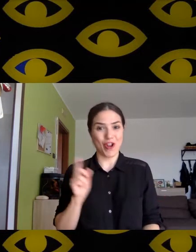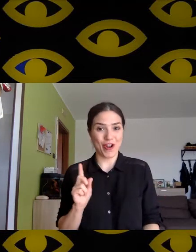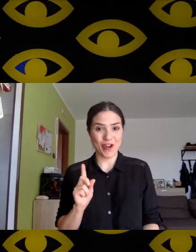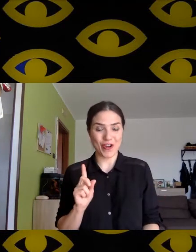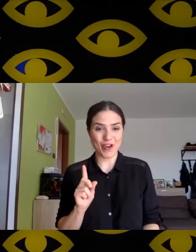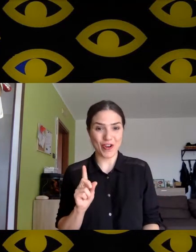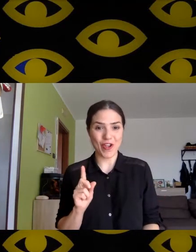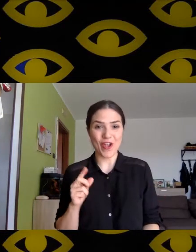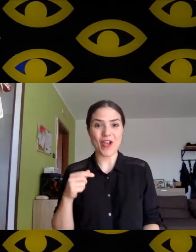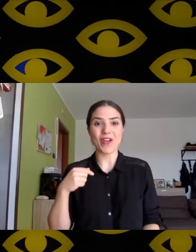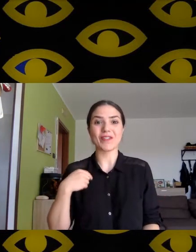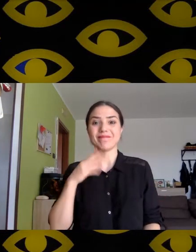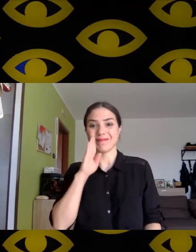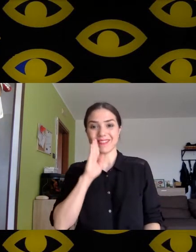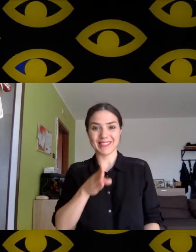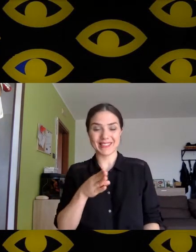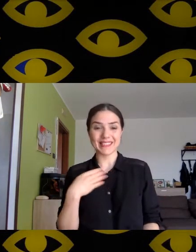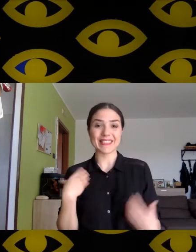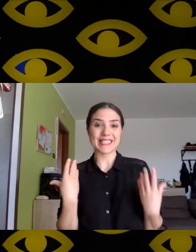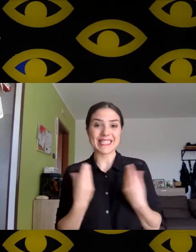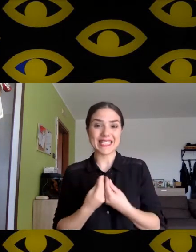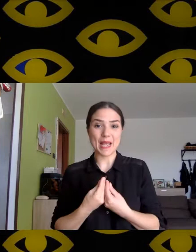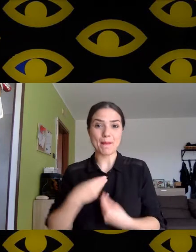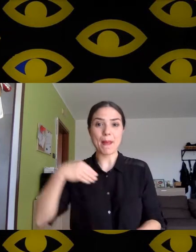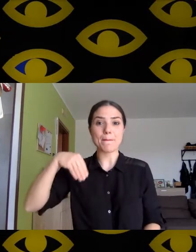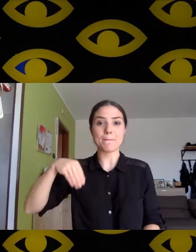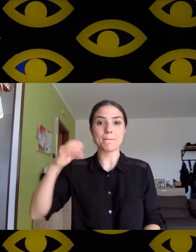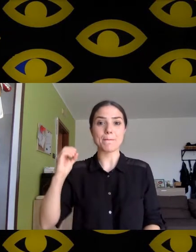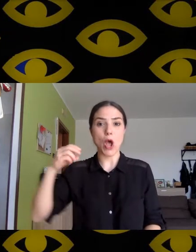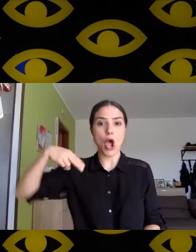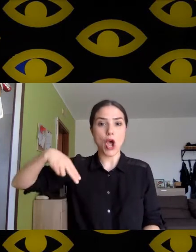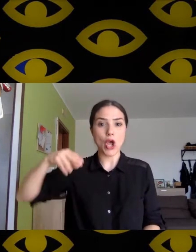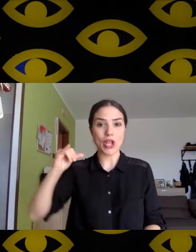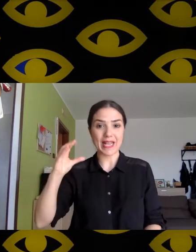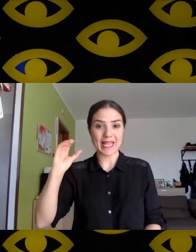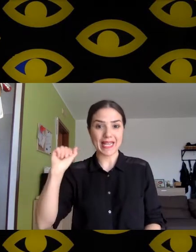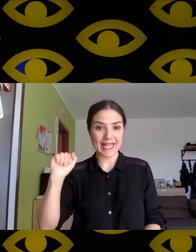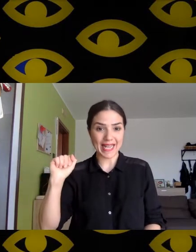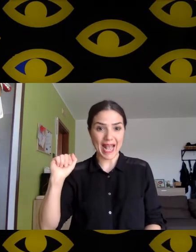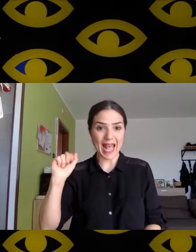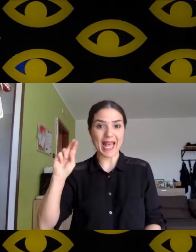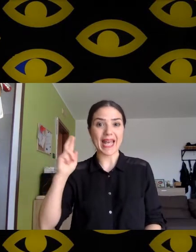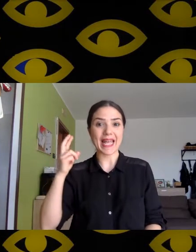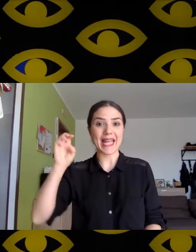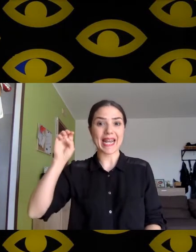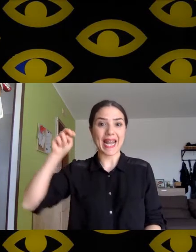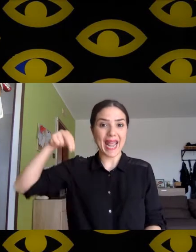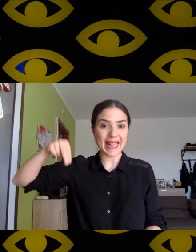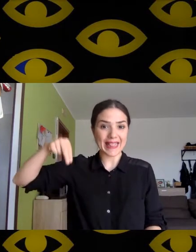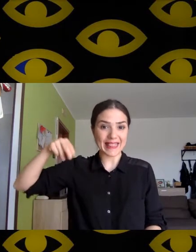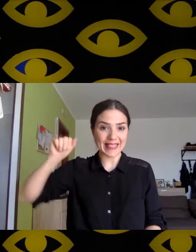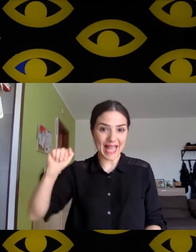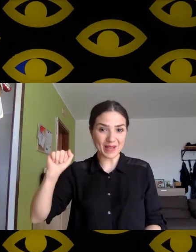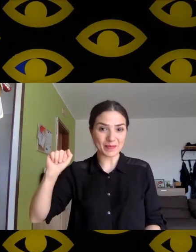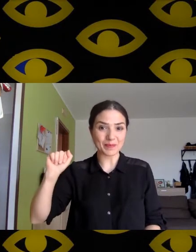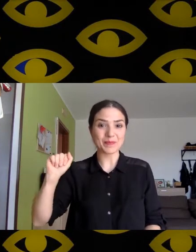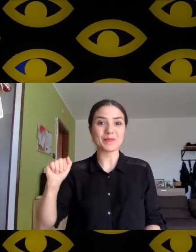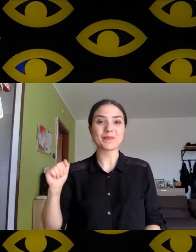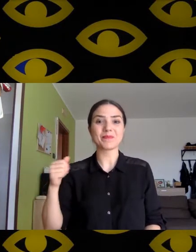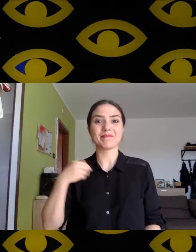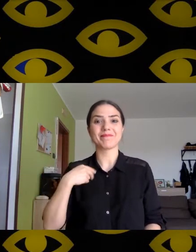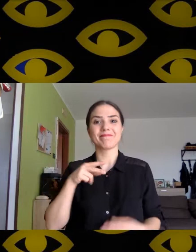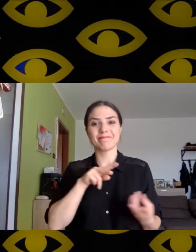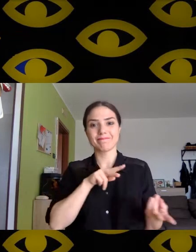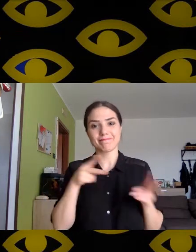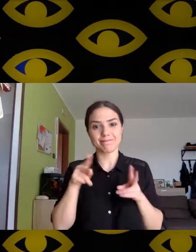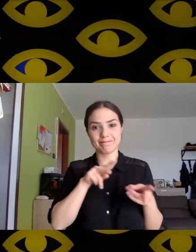questa diretta e c'è con me Monica Arenna, che forse tra poco si presenterà anche a voce, che sta traducendo in lingua